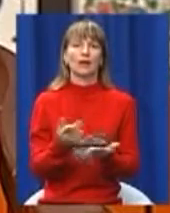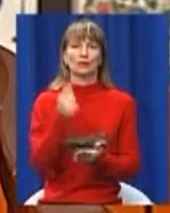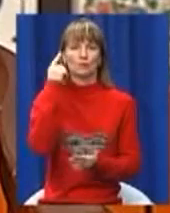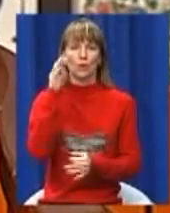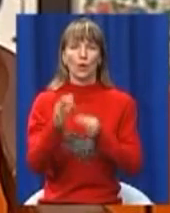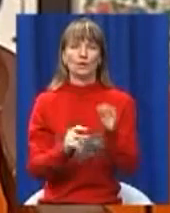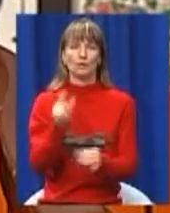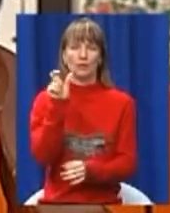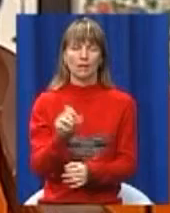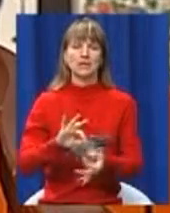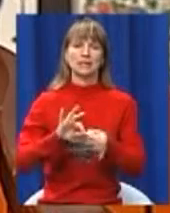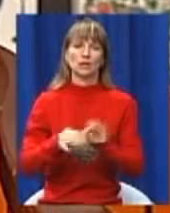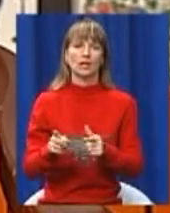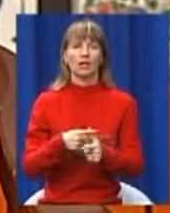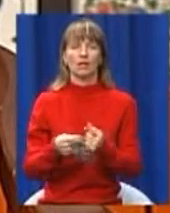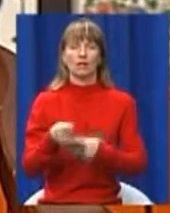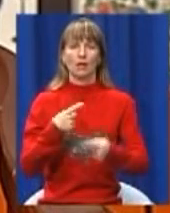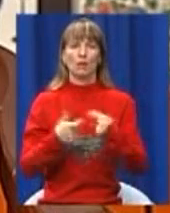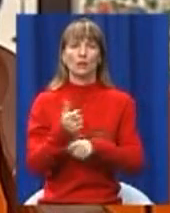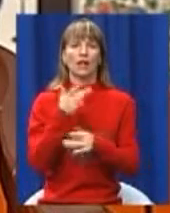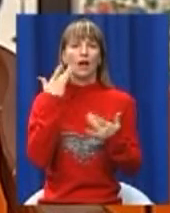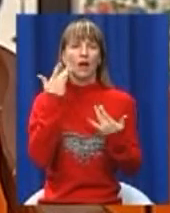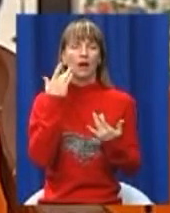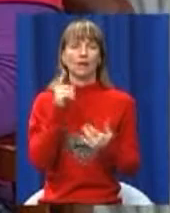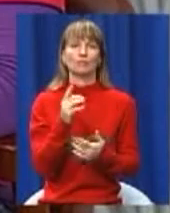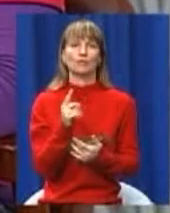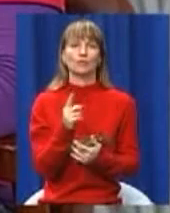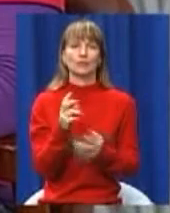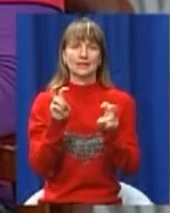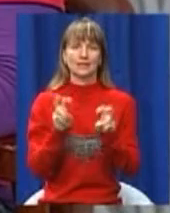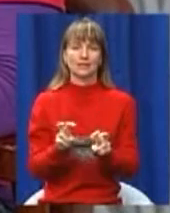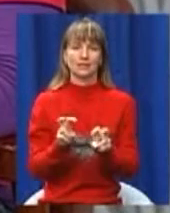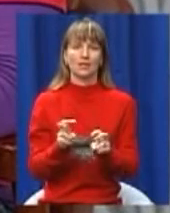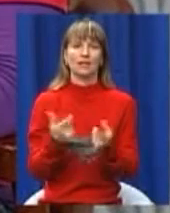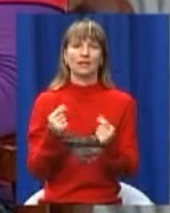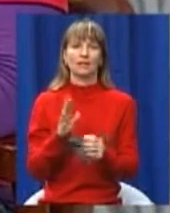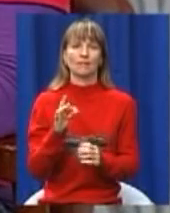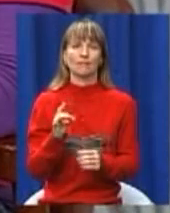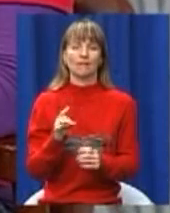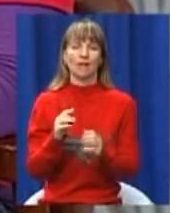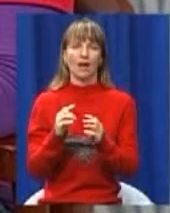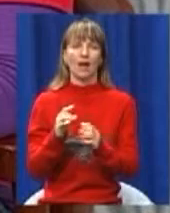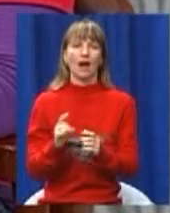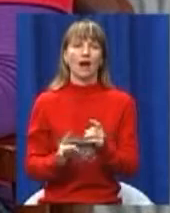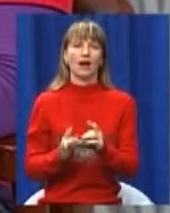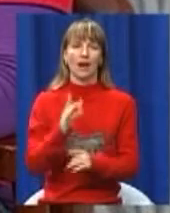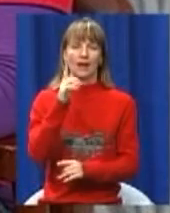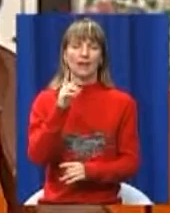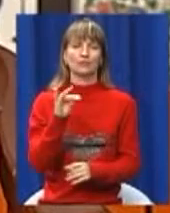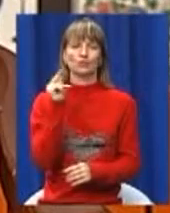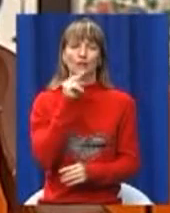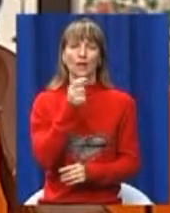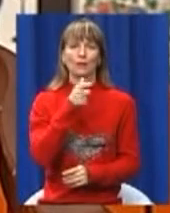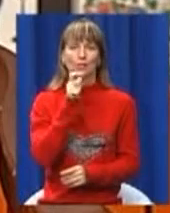професія космонавта, вона складна чи навпаки дуже таки легка, оскільки вони сидять там десь в ракеті собі, там чаї п'ють? Як ти